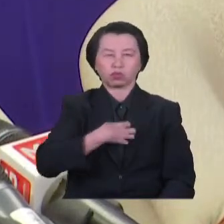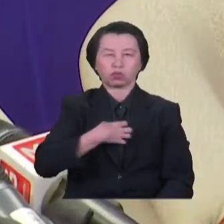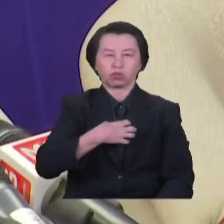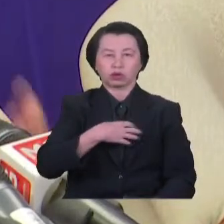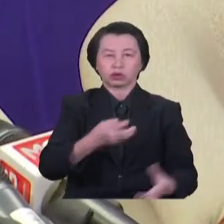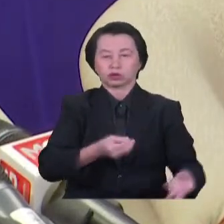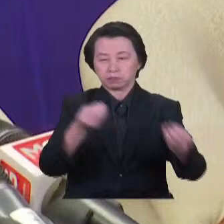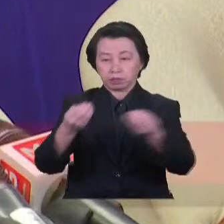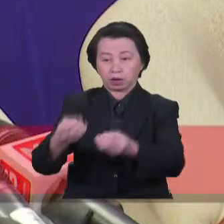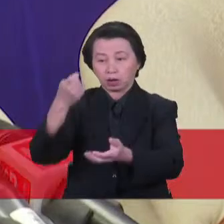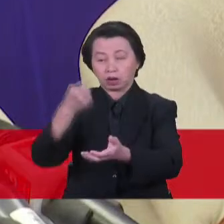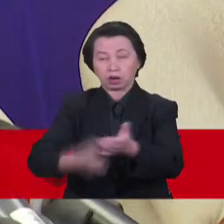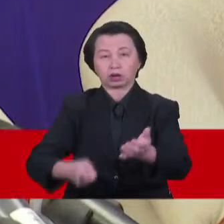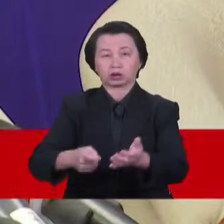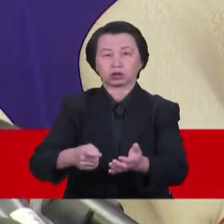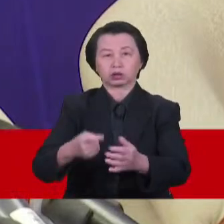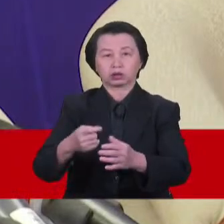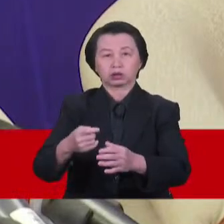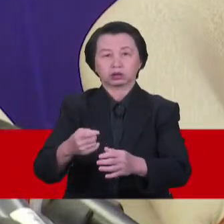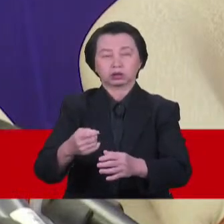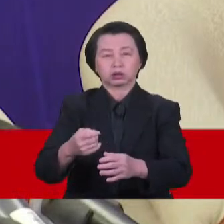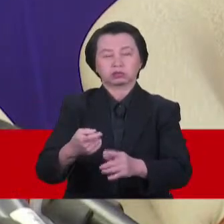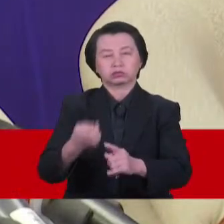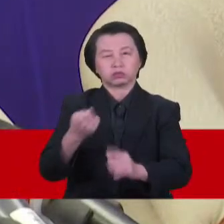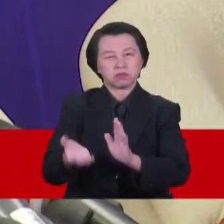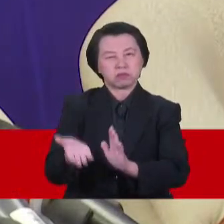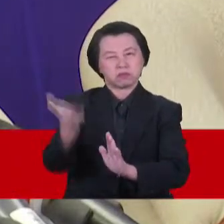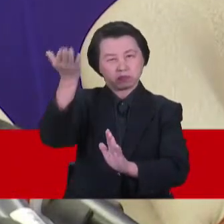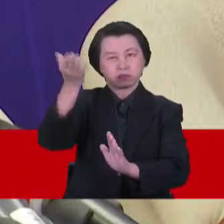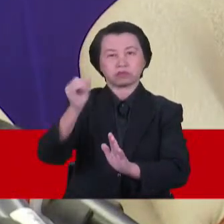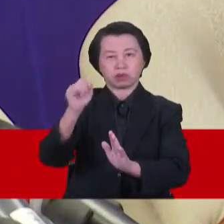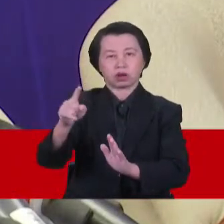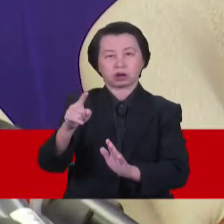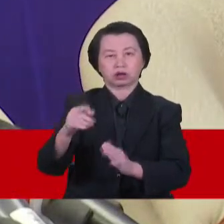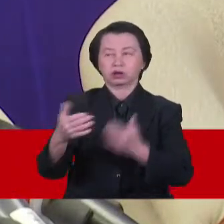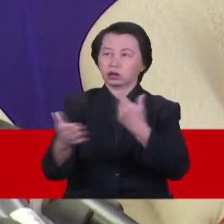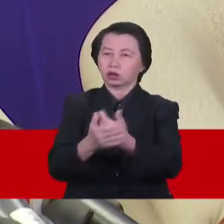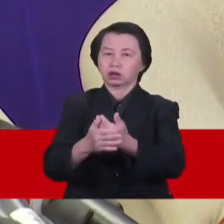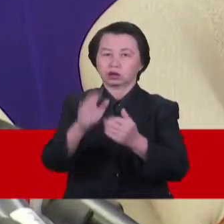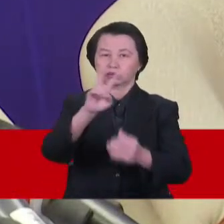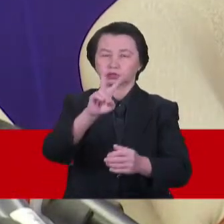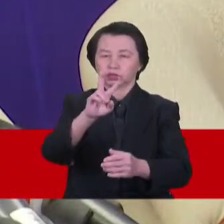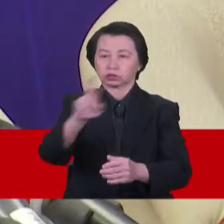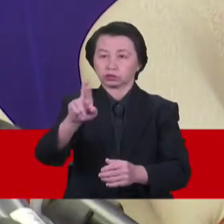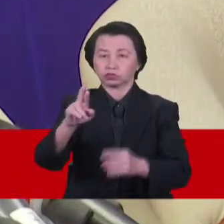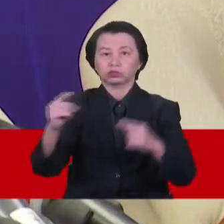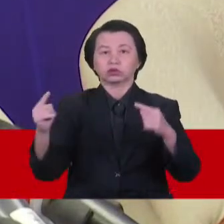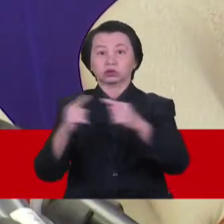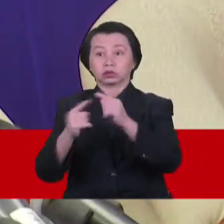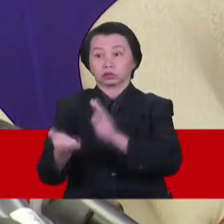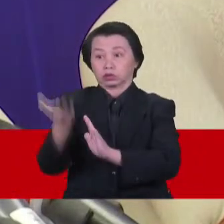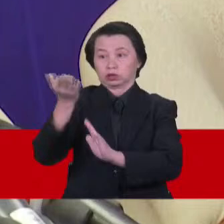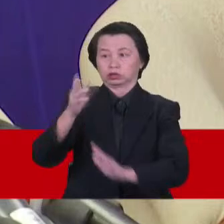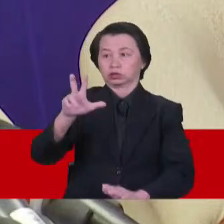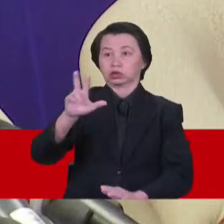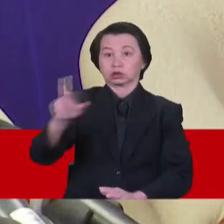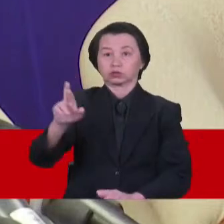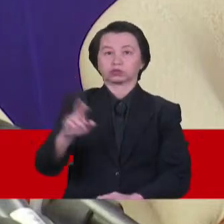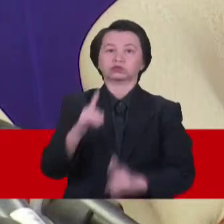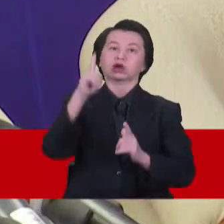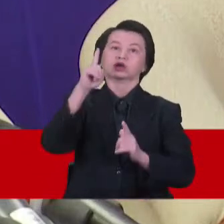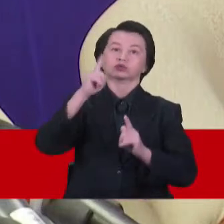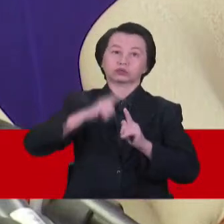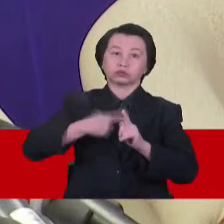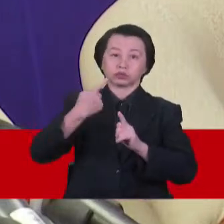besar sekarang daripada yang selalunya biasa dulu, sehingga kan lebih RM2,000 RM3,000 satu bulan